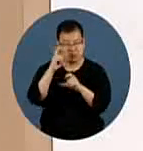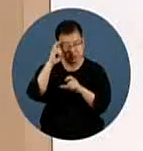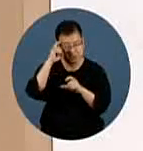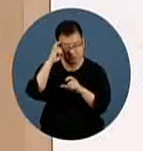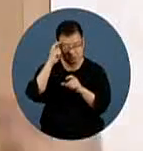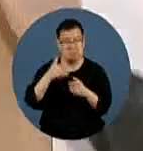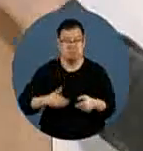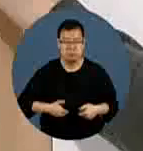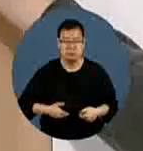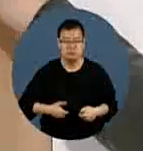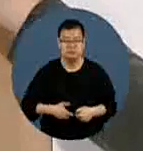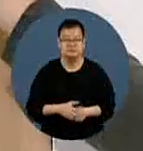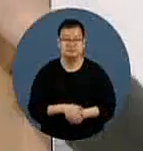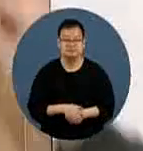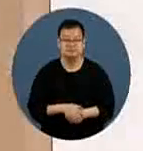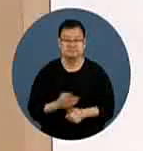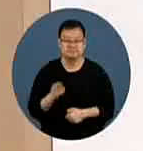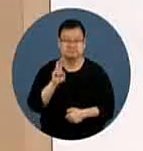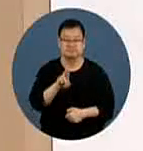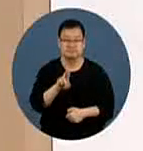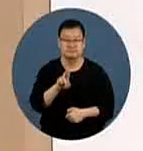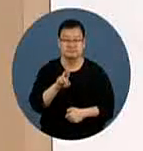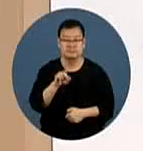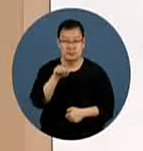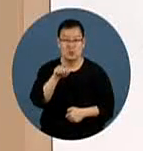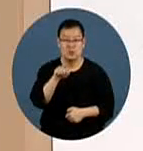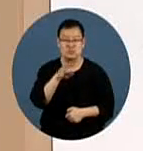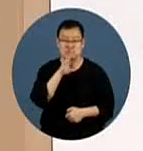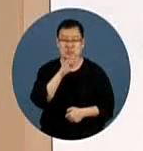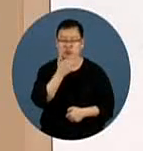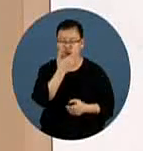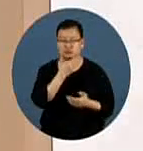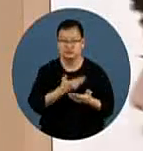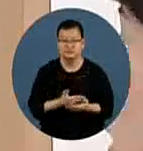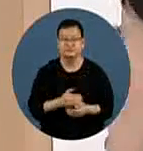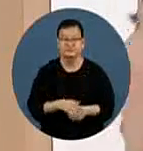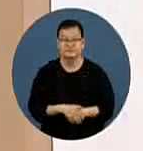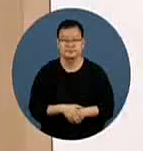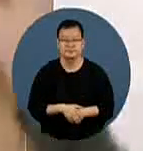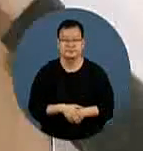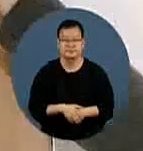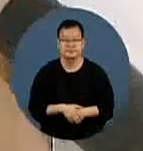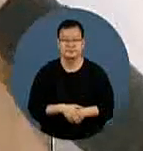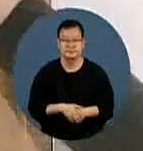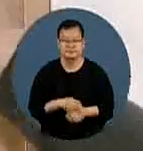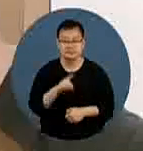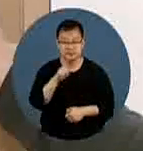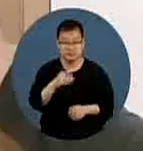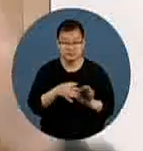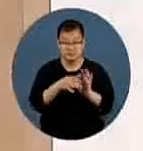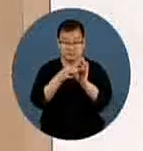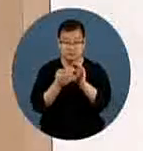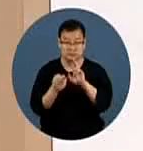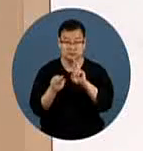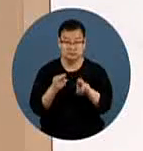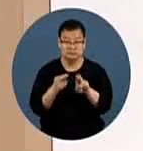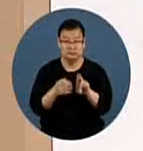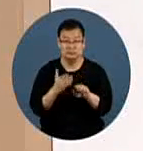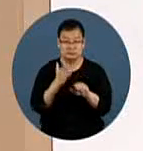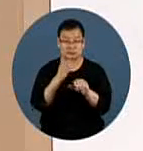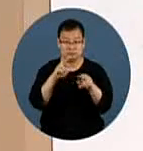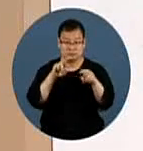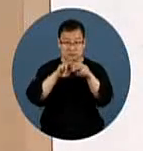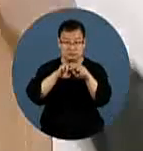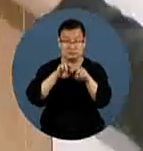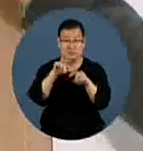해야 되는데요. 자, 바로 이 붙이는 수가 좋은 수가 되겠습니다. 잇게 되면 끊어서 이것은